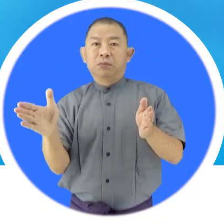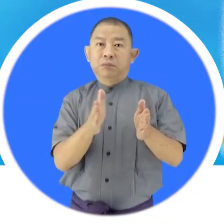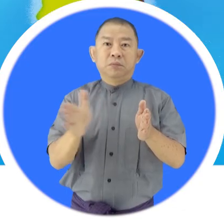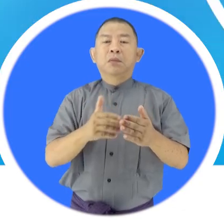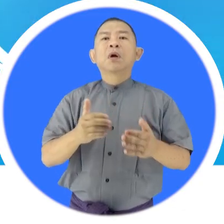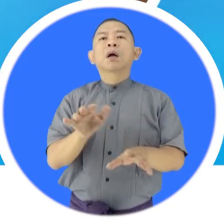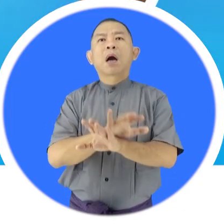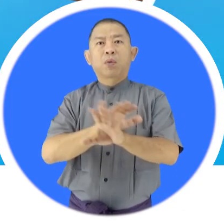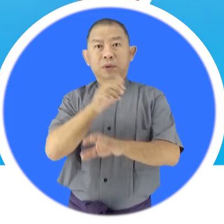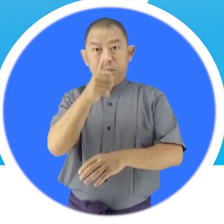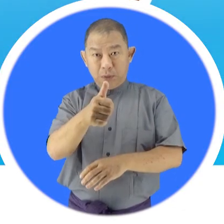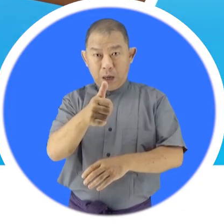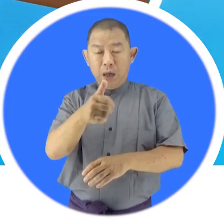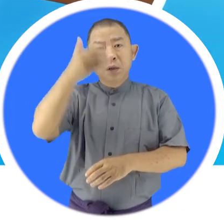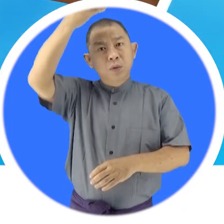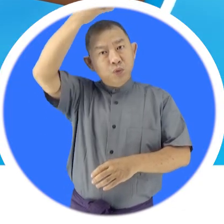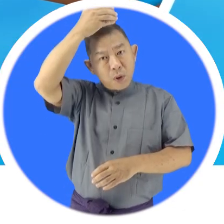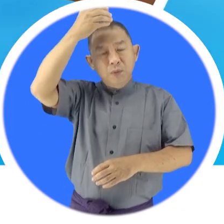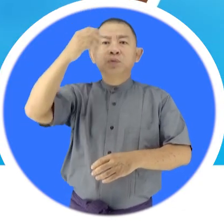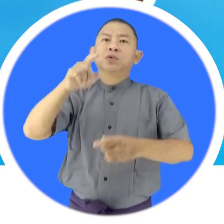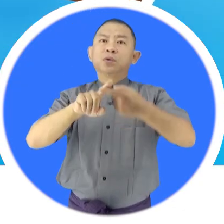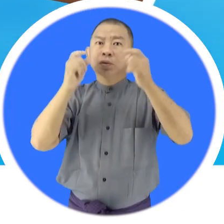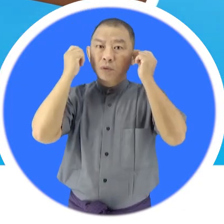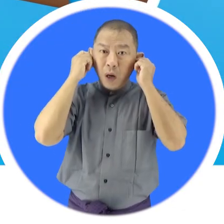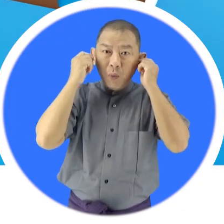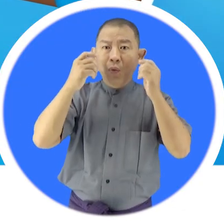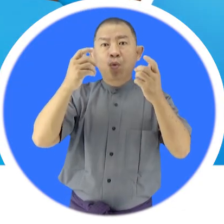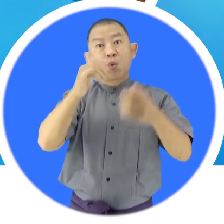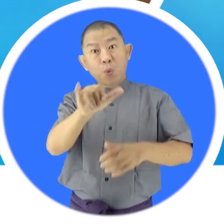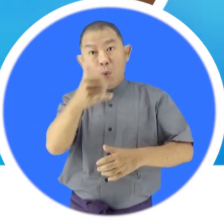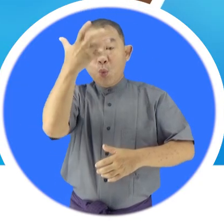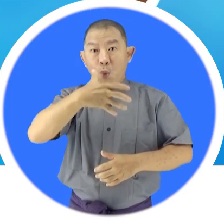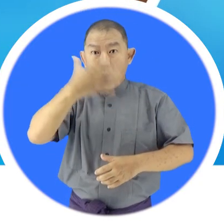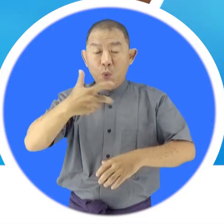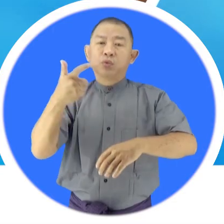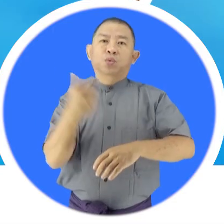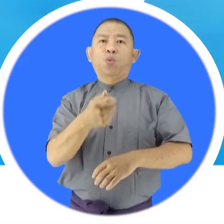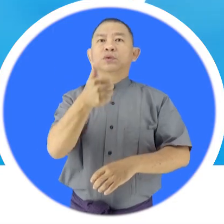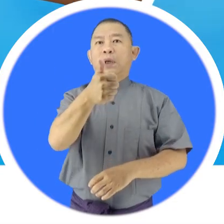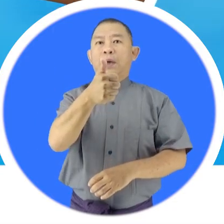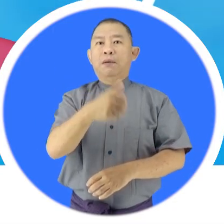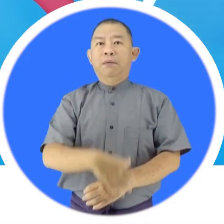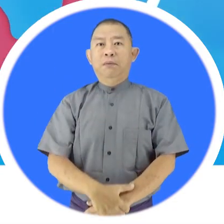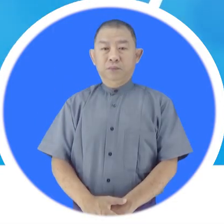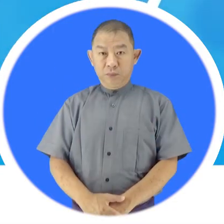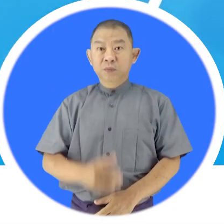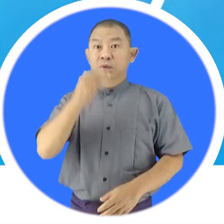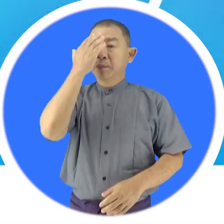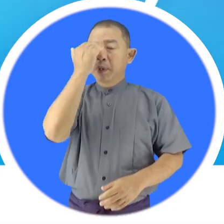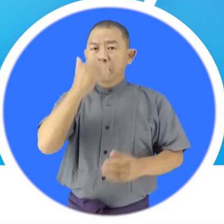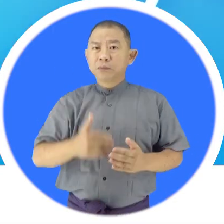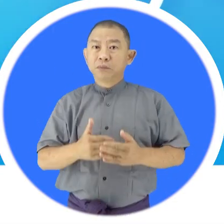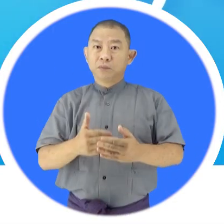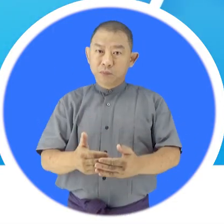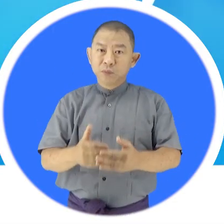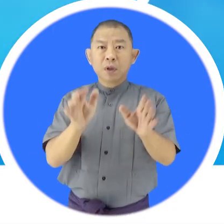မျိုးစားပေါ်မူတည်ပြီးဆရာဝန်ဆရာမကဖြစ်စေကိုယ်တိုင်ပဲဖြစ်စေထိုးလို့ရပါတယ်3လခန့်ထိုးဆေးတွေဟာလစဉ်မှာမျိုးချွေခြင်းကို